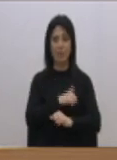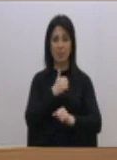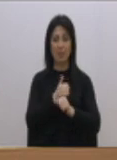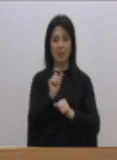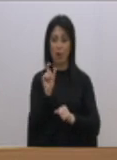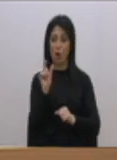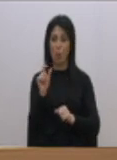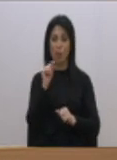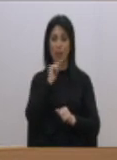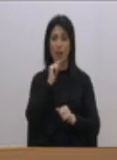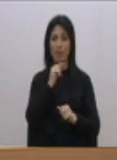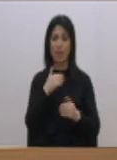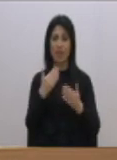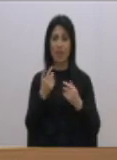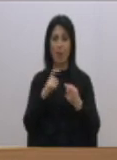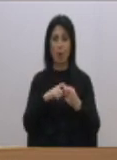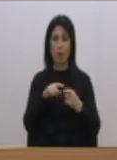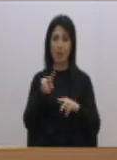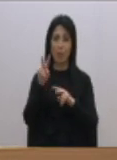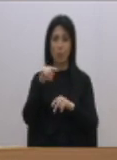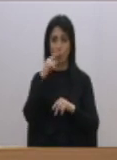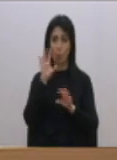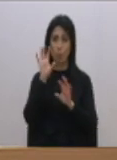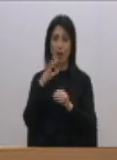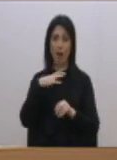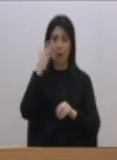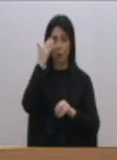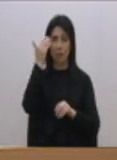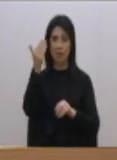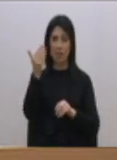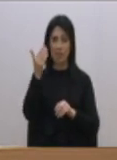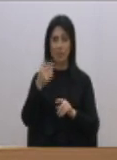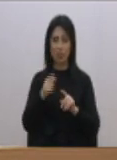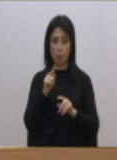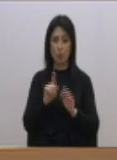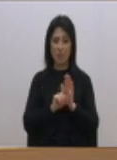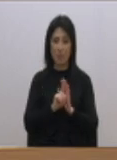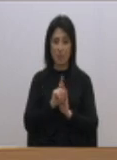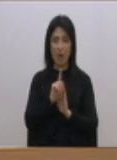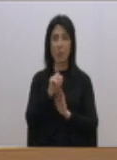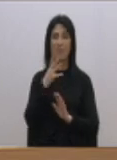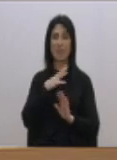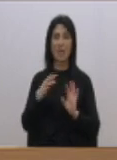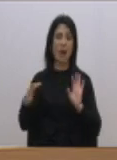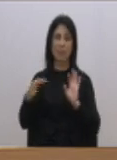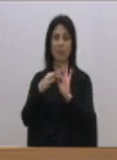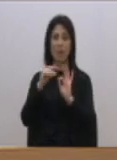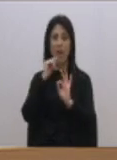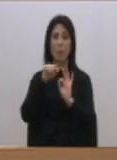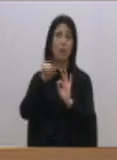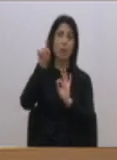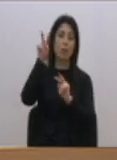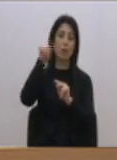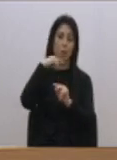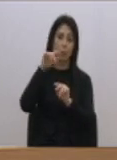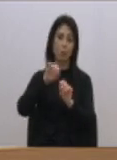კომპონენტი ეკონომიკური დამოკიდებულების გაზრდა რუსეთზე. ქართული ოცნების მიოსვლის წუთიდან, წამიდან საქართველოს ეკონომიკური დამოკიდებულება